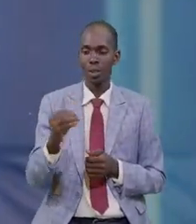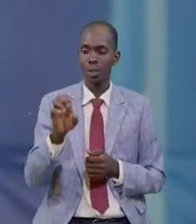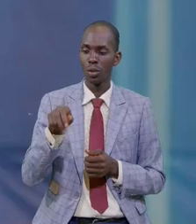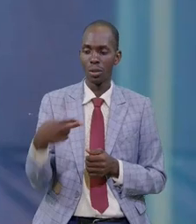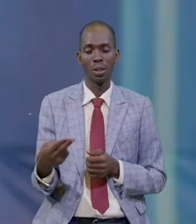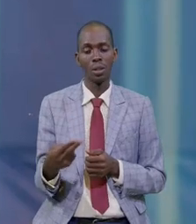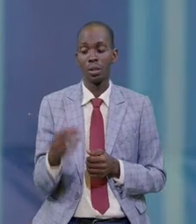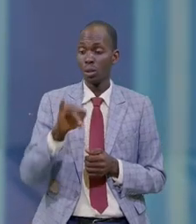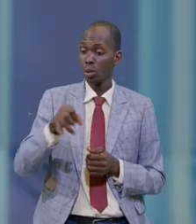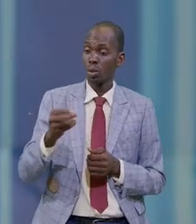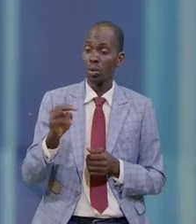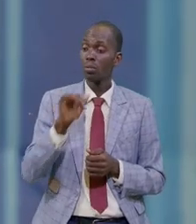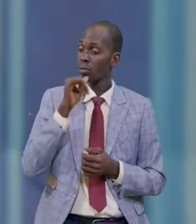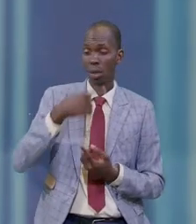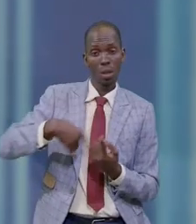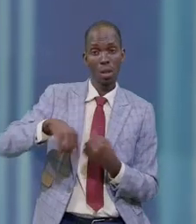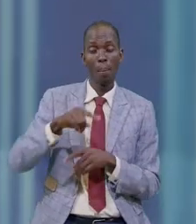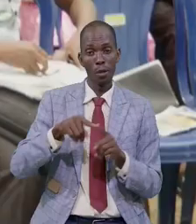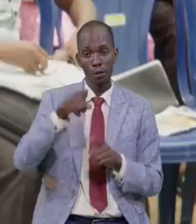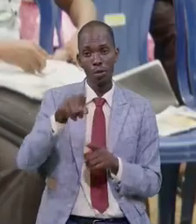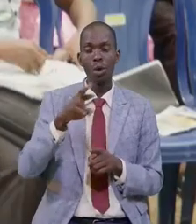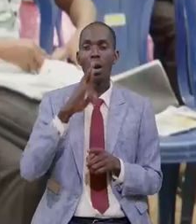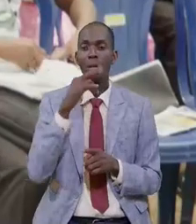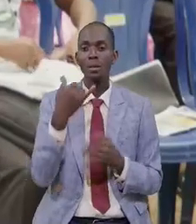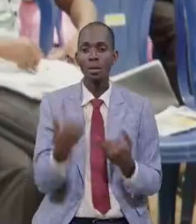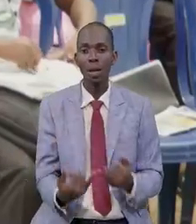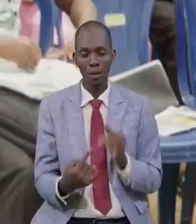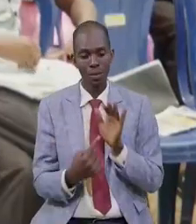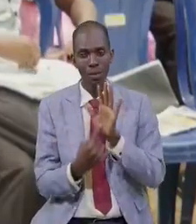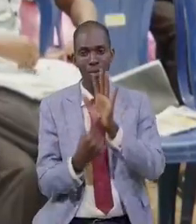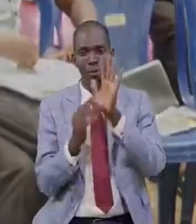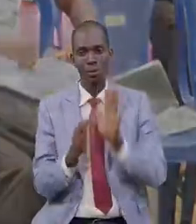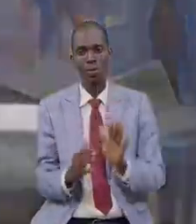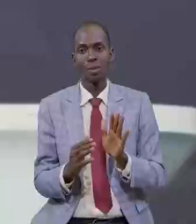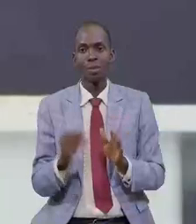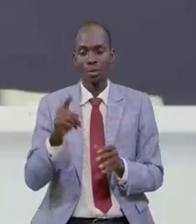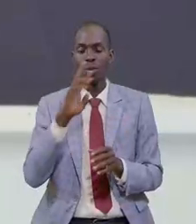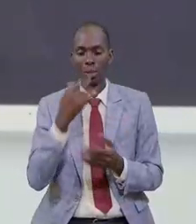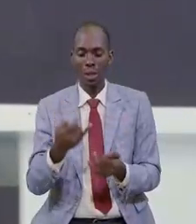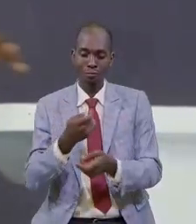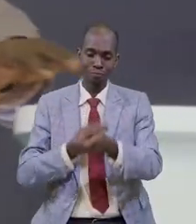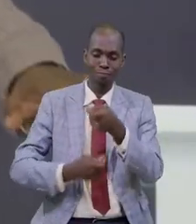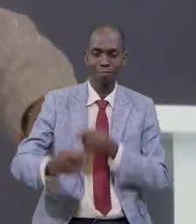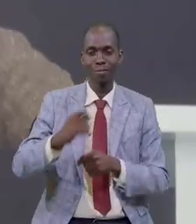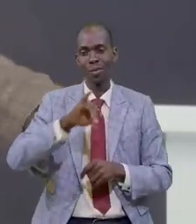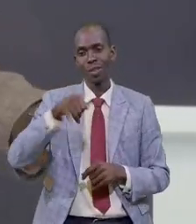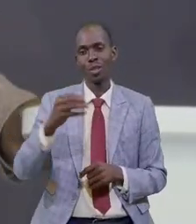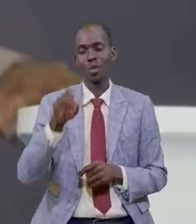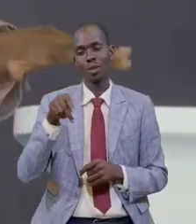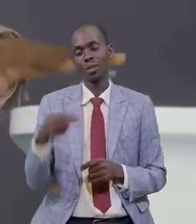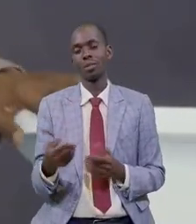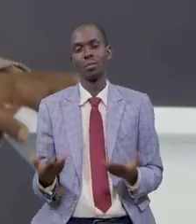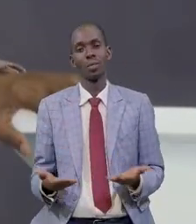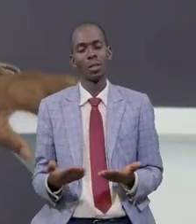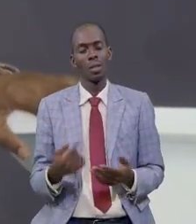plus là c'est toi qui va le remplacer maintenant oh j'aurais souhaité rut soit là non rut n'est plus là c'est